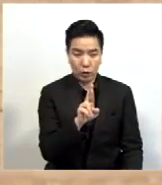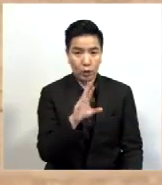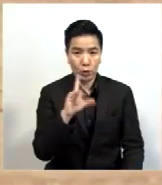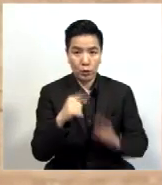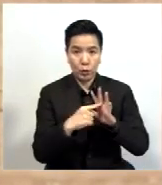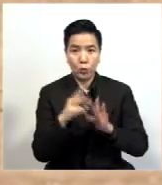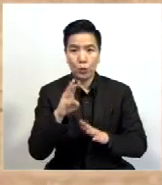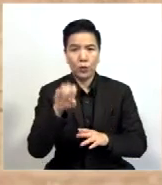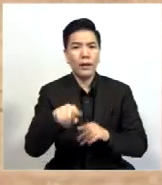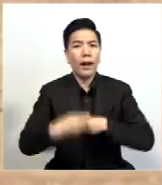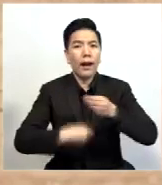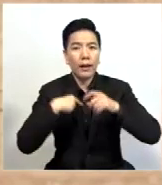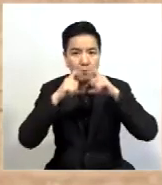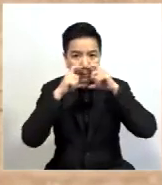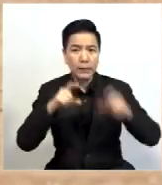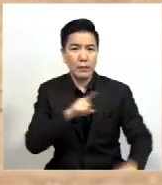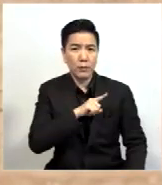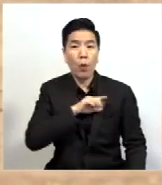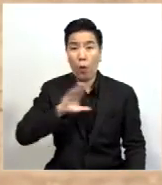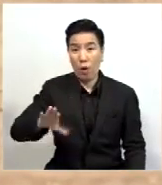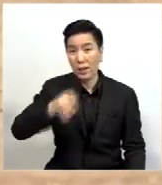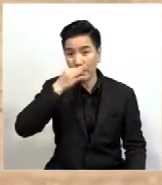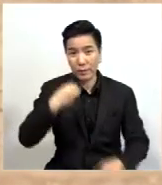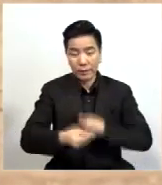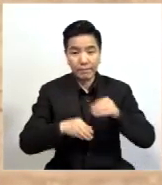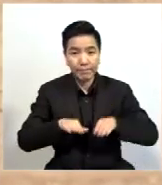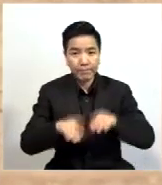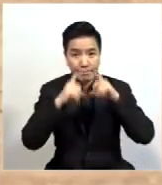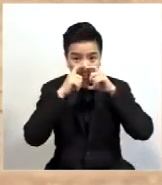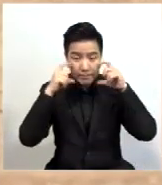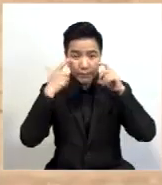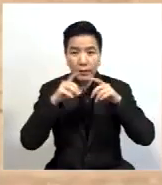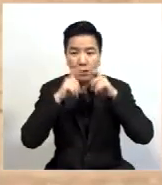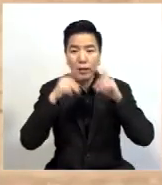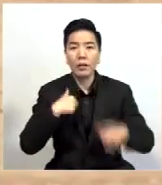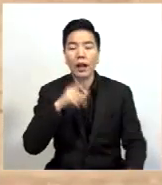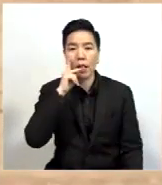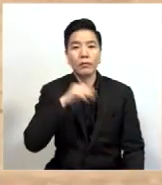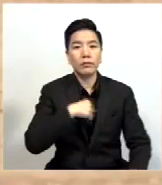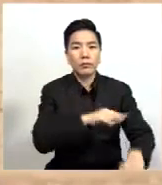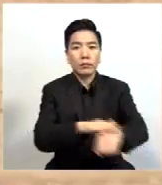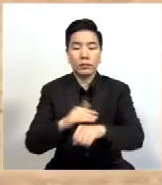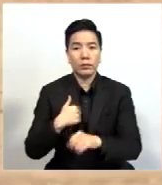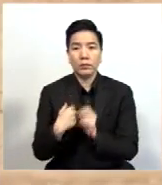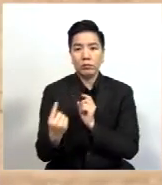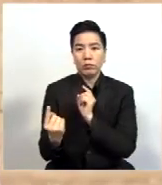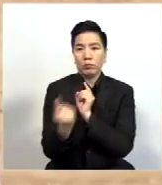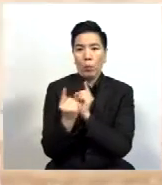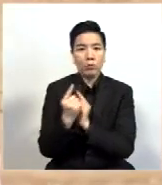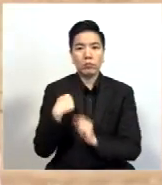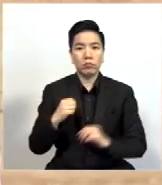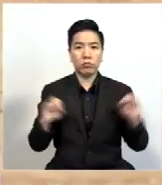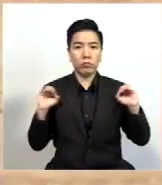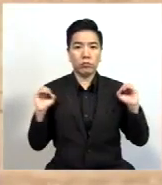ซึ่งมีอาชีพเกี่ยวกับการขายหน้ากากอนามัยนะครับขอเรียนชี้แจงพี่น้องสื่อมวลชนว่าผมไม่เคยรู้จักกับบุคคลผู้